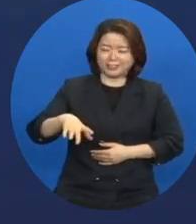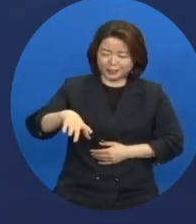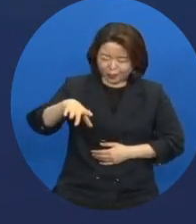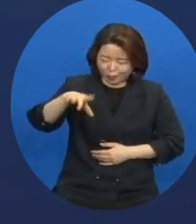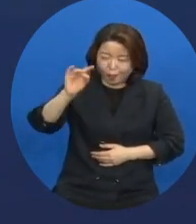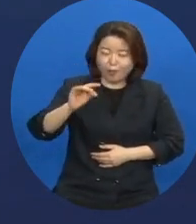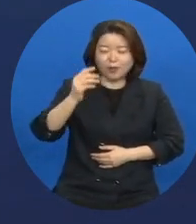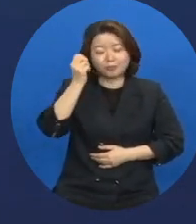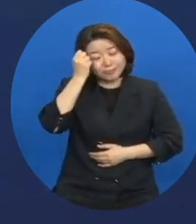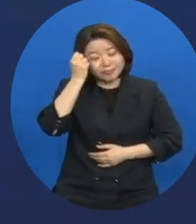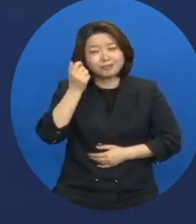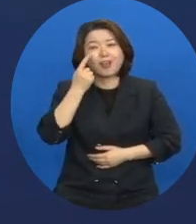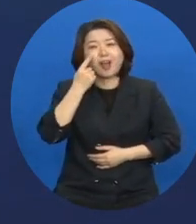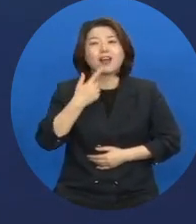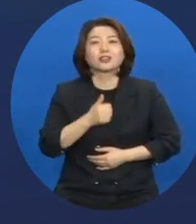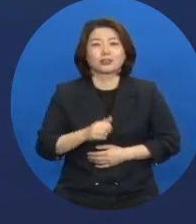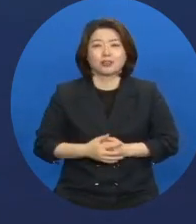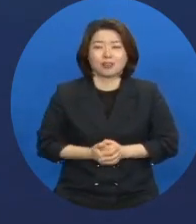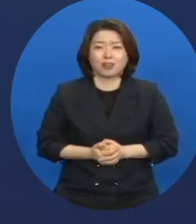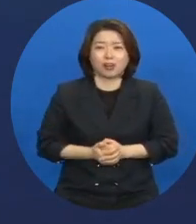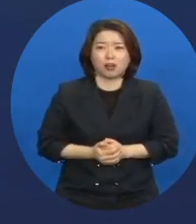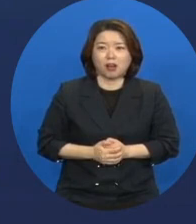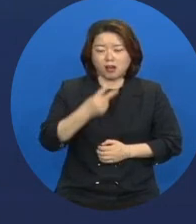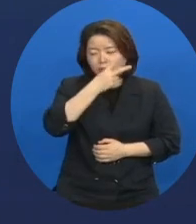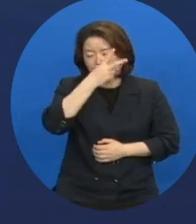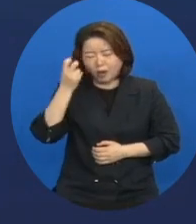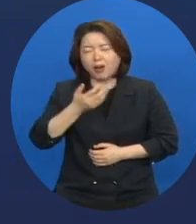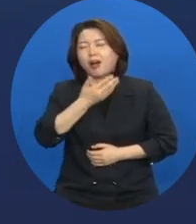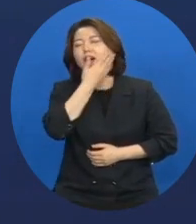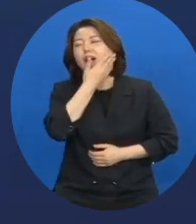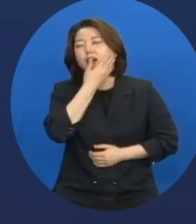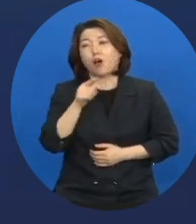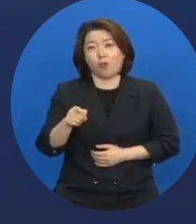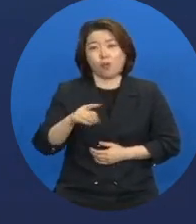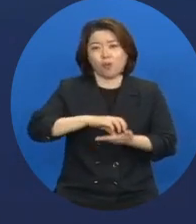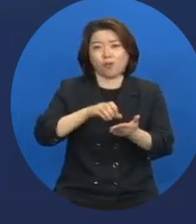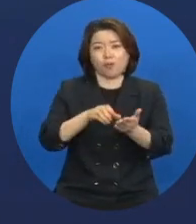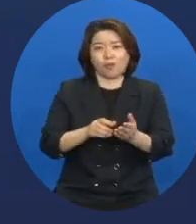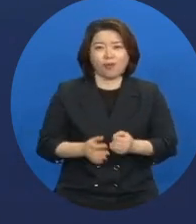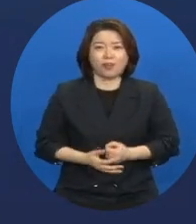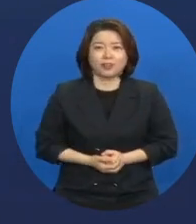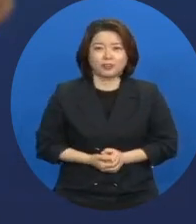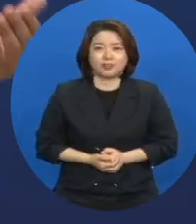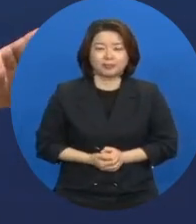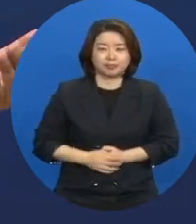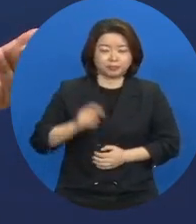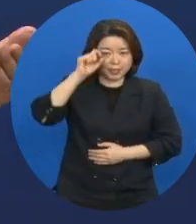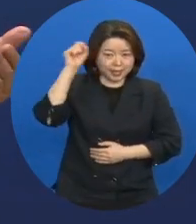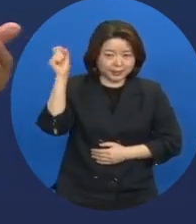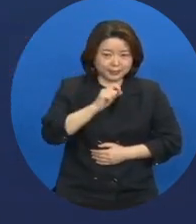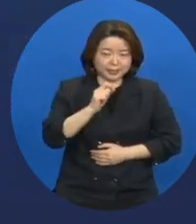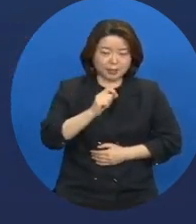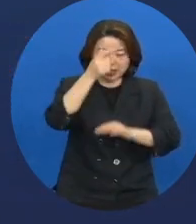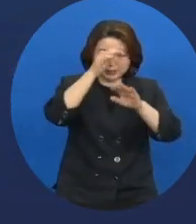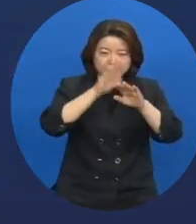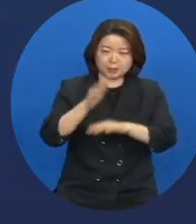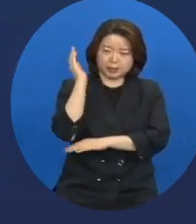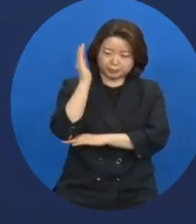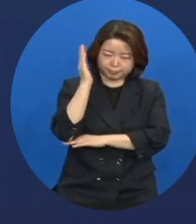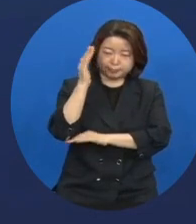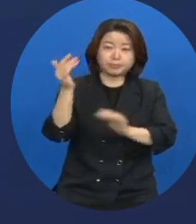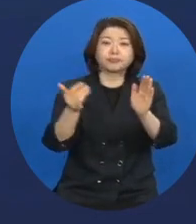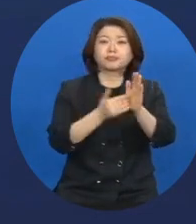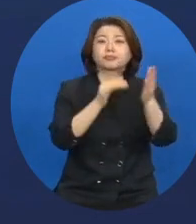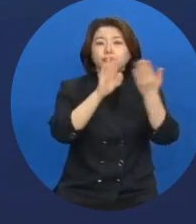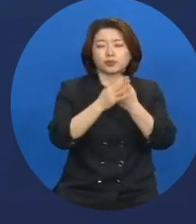묵어보았습니다. 잠자는 것도 아까울 정도였어요. 새벽 집회 인도하고 숙소로